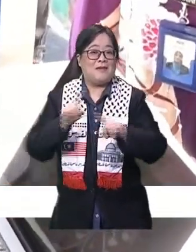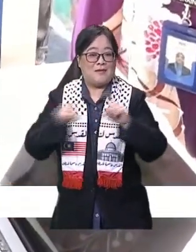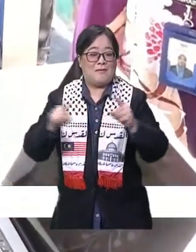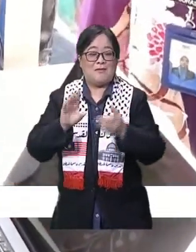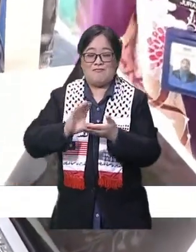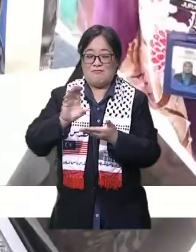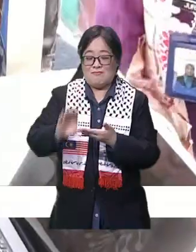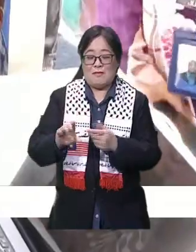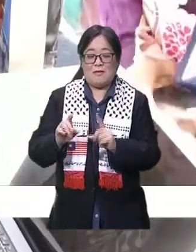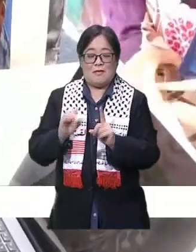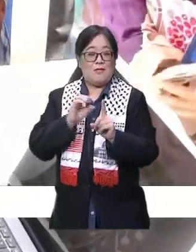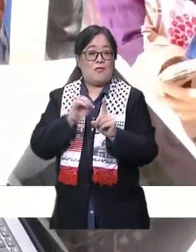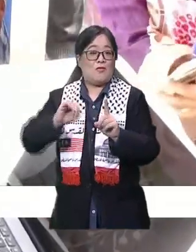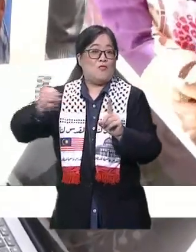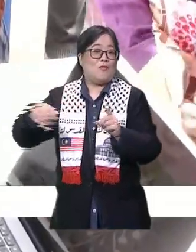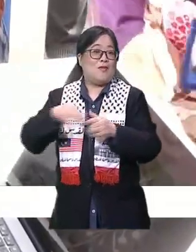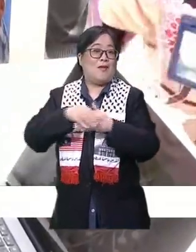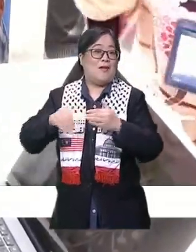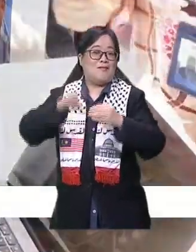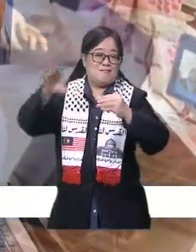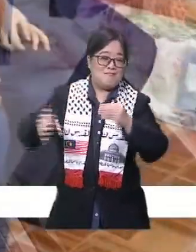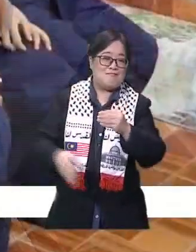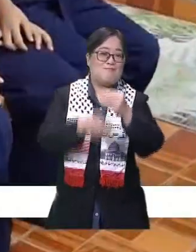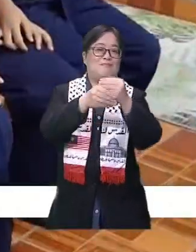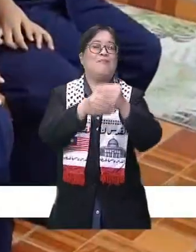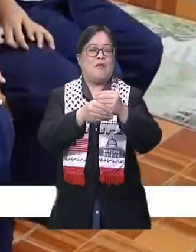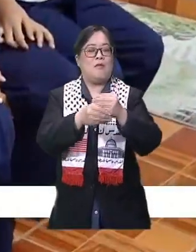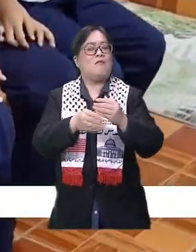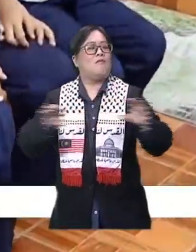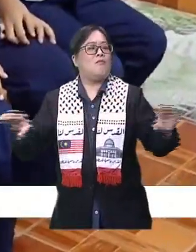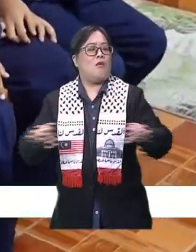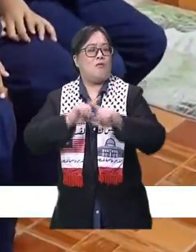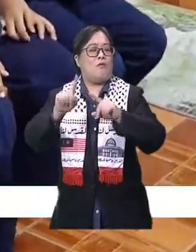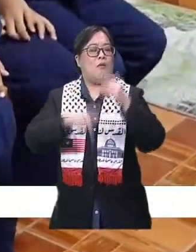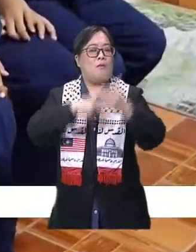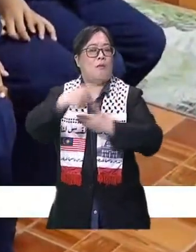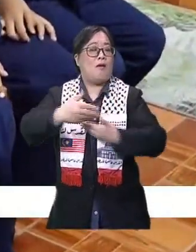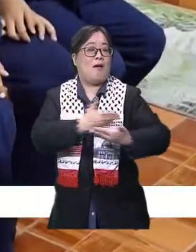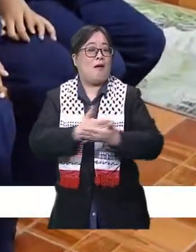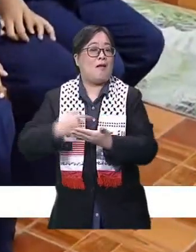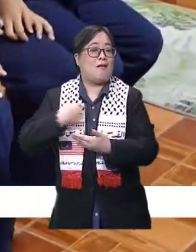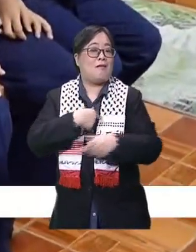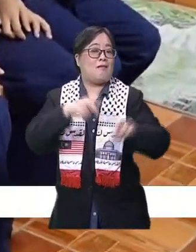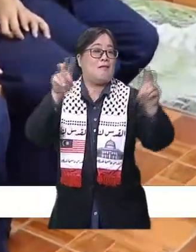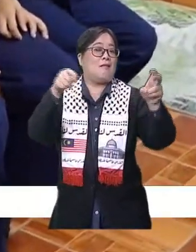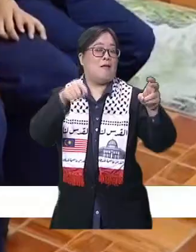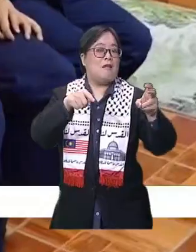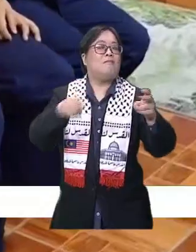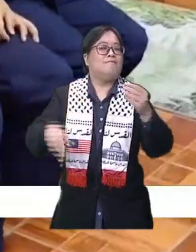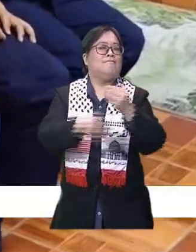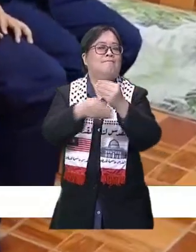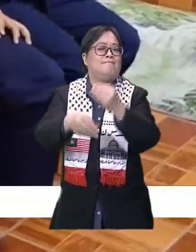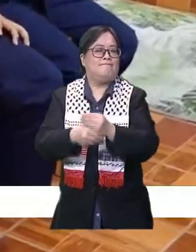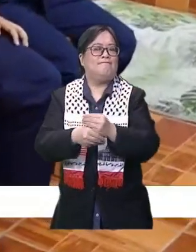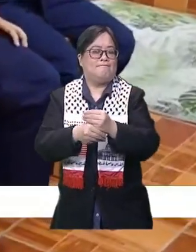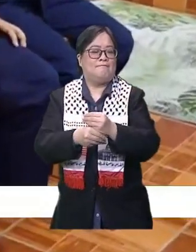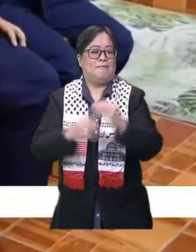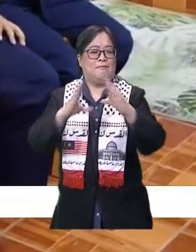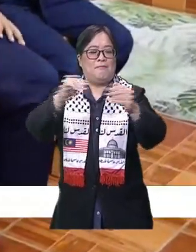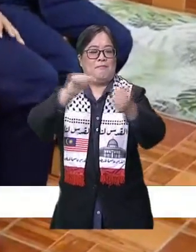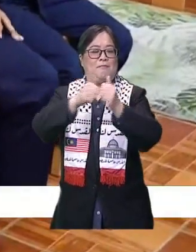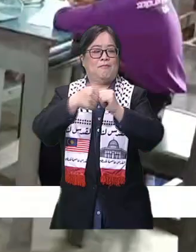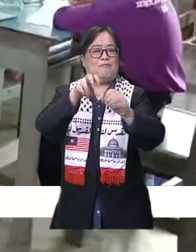peruntukan sebanyak RM100 juta ringgit ditambah bagi melaksanakan program Anak Kita merupakan usaha tambahan bagi mengatasi